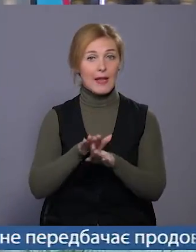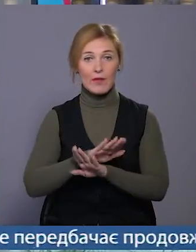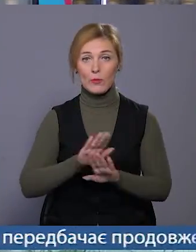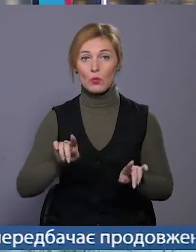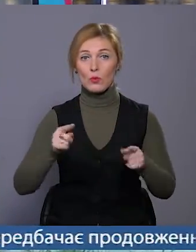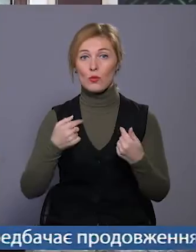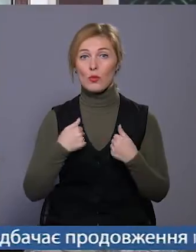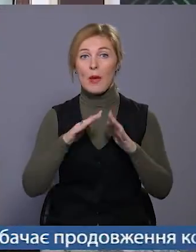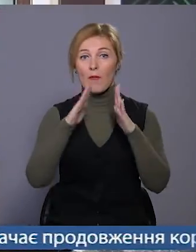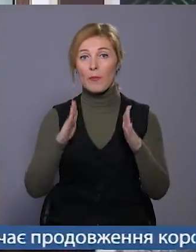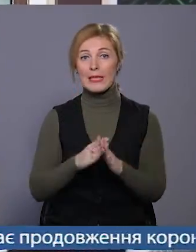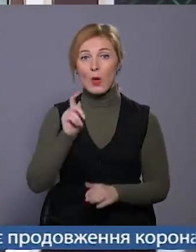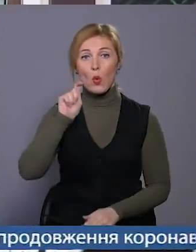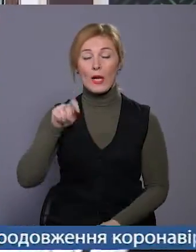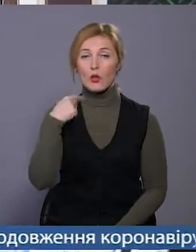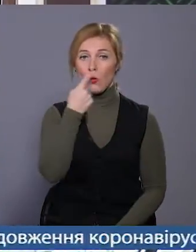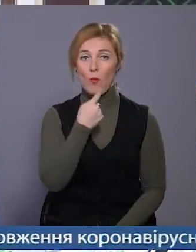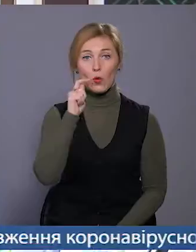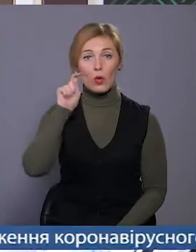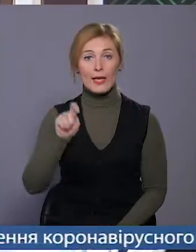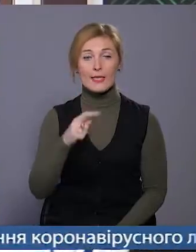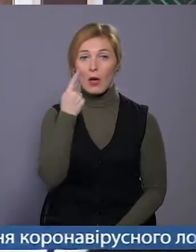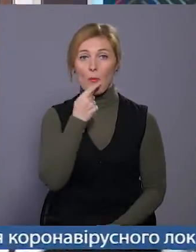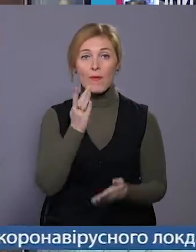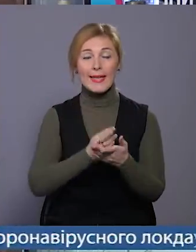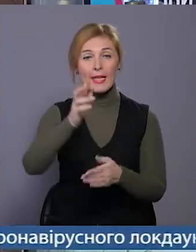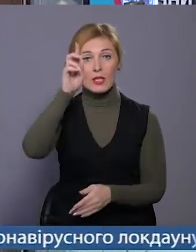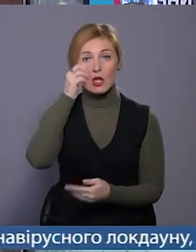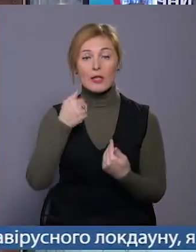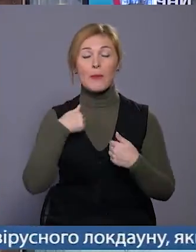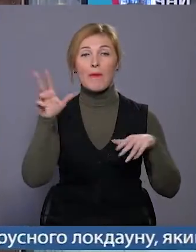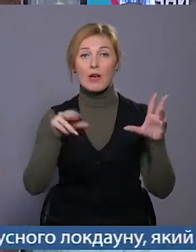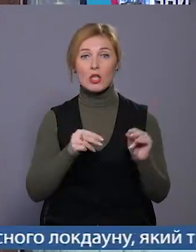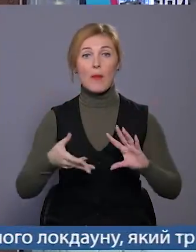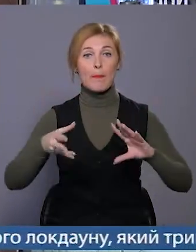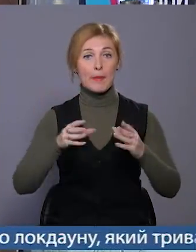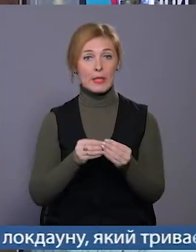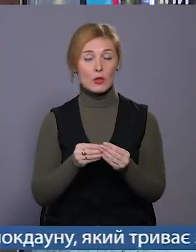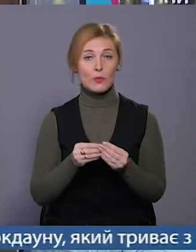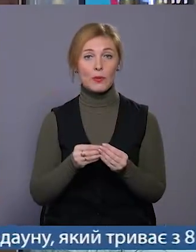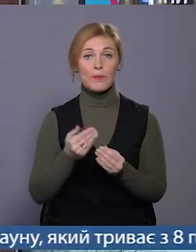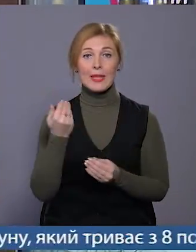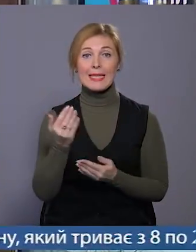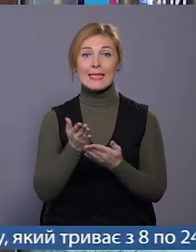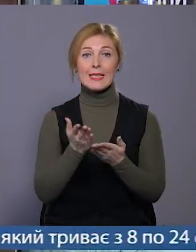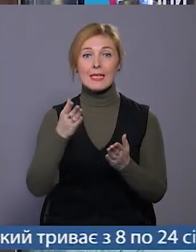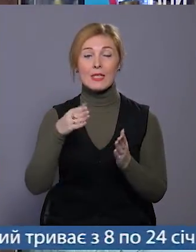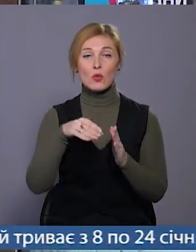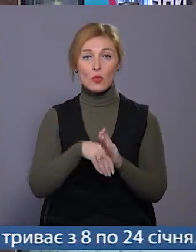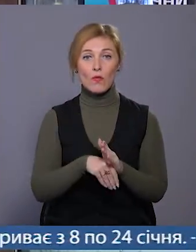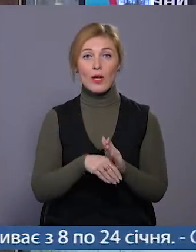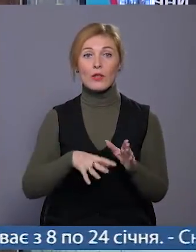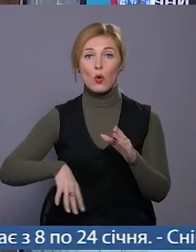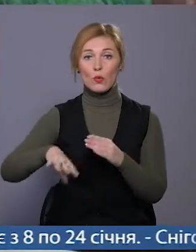ми, в принципі, україномовні. Українська мова все ж є державною, і ми вважаємо, в принципі, доречним її застосування у всіх